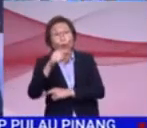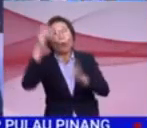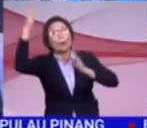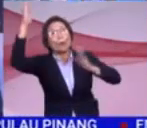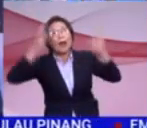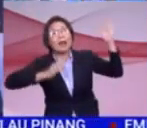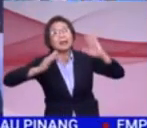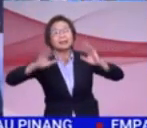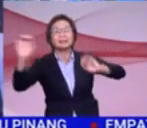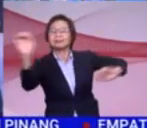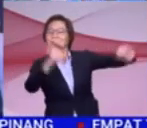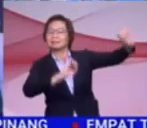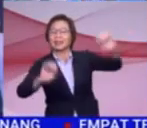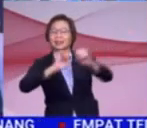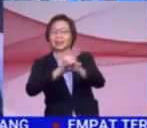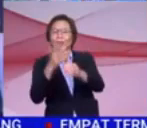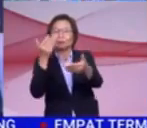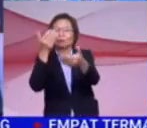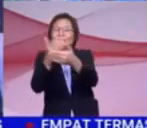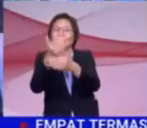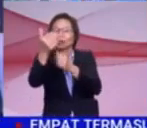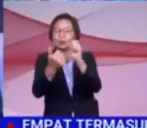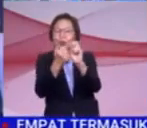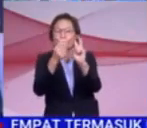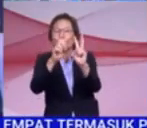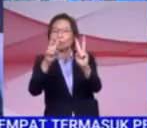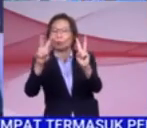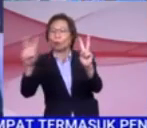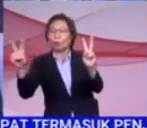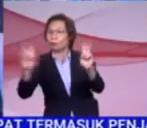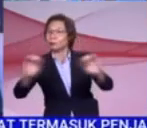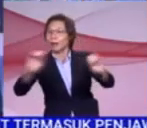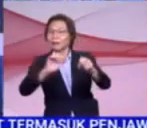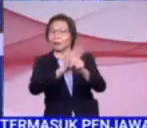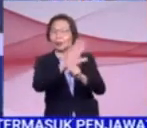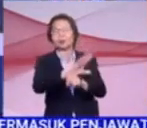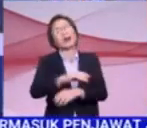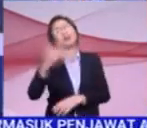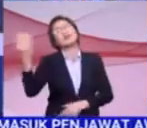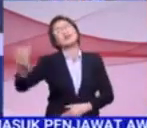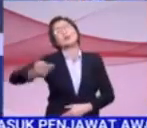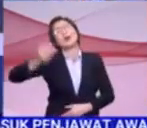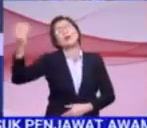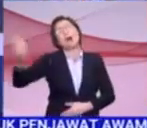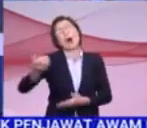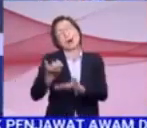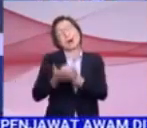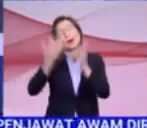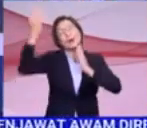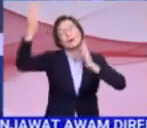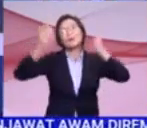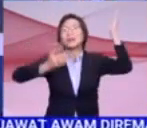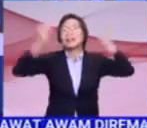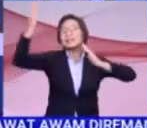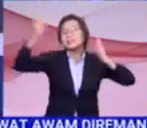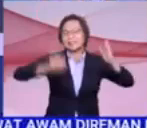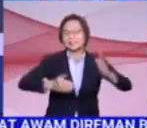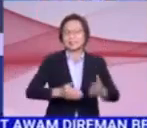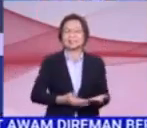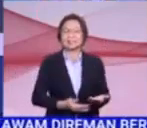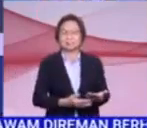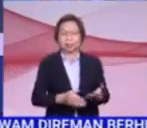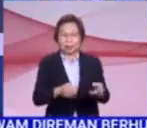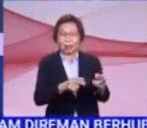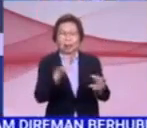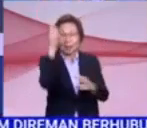bebas COVID-19 menjelang 2022 sekaligus menormalkan sektor ekonomi Malaysia. Malah usaha yang